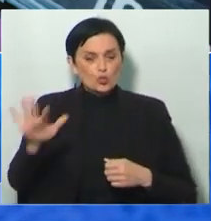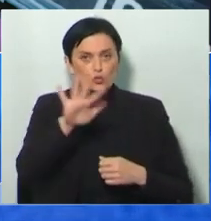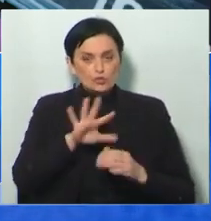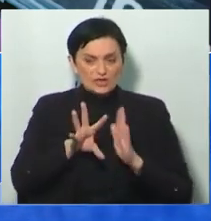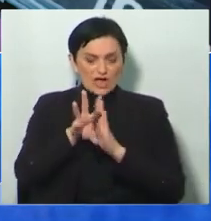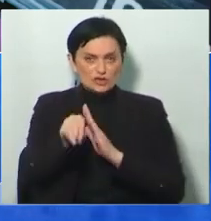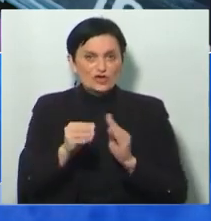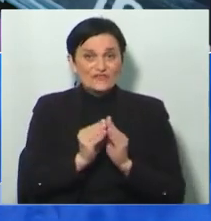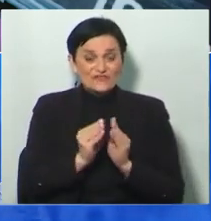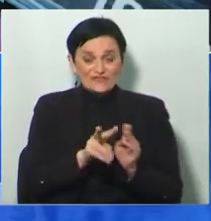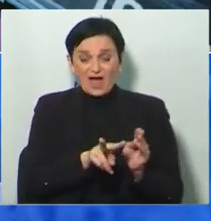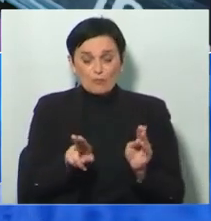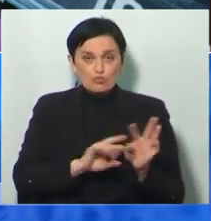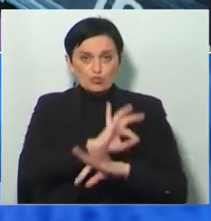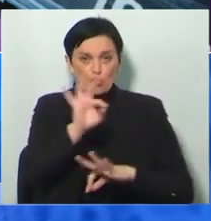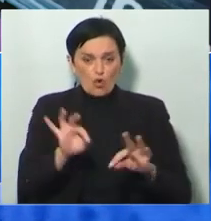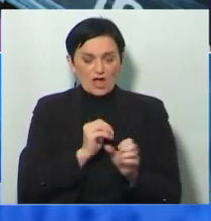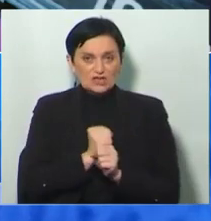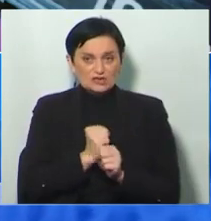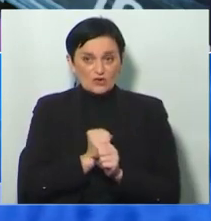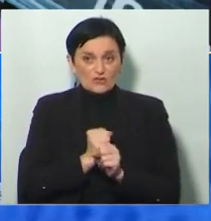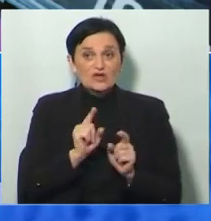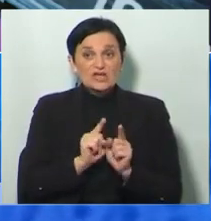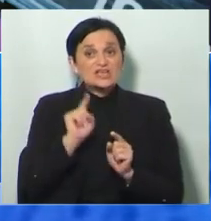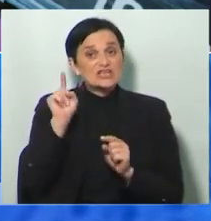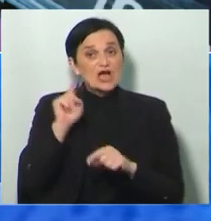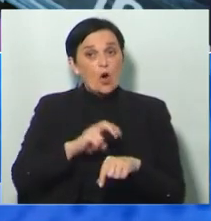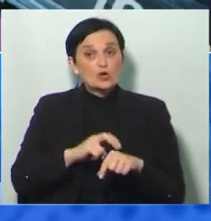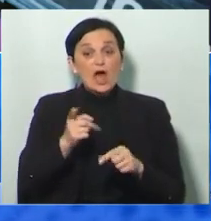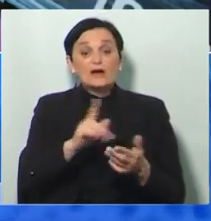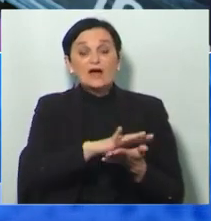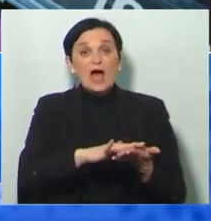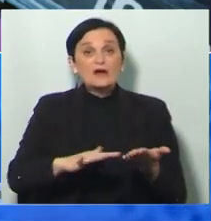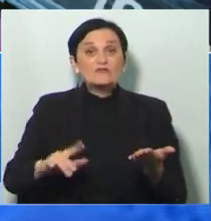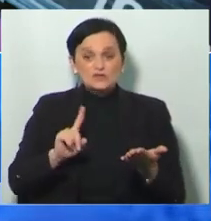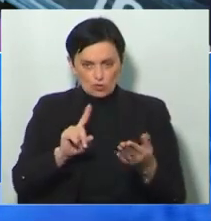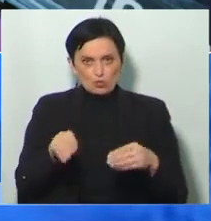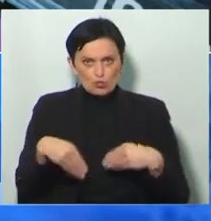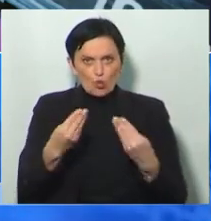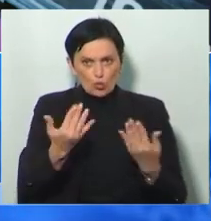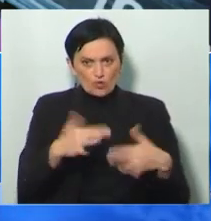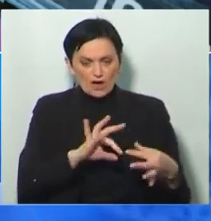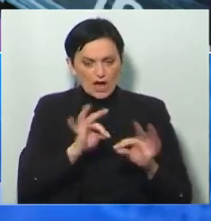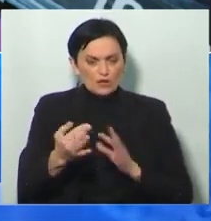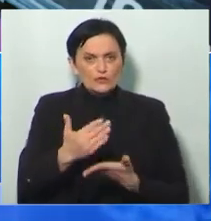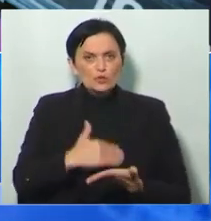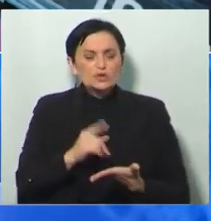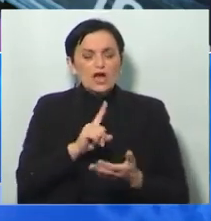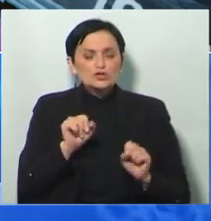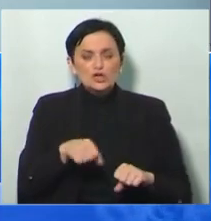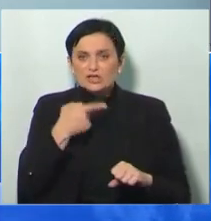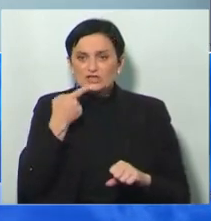განვახორციელოთ იგივე ტიპის პროექტი და უკვე იქაური ეკიპაჟი. რა ხარ აგრძელებთ, ესე იგი ამან მოგცა გარკვეული შედეგი. აი, რა შეგიძლია